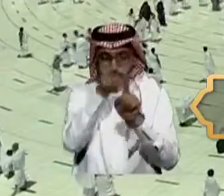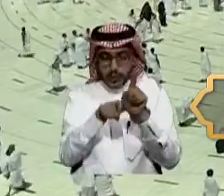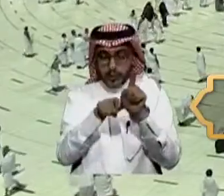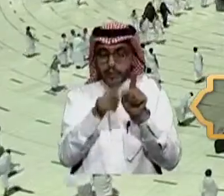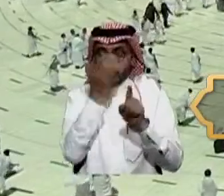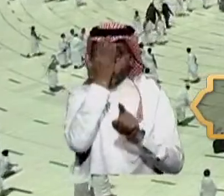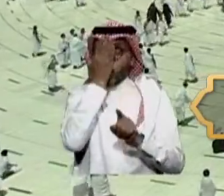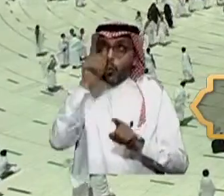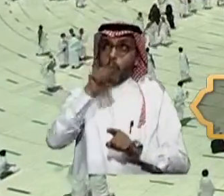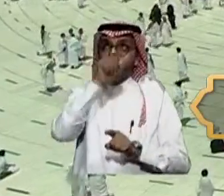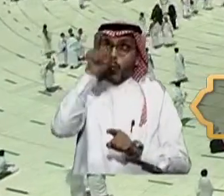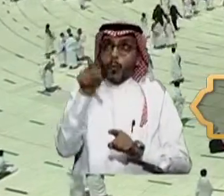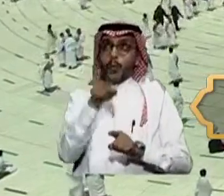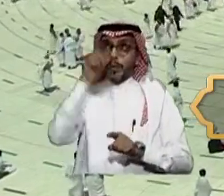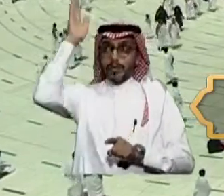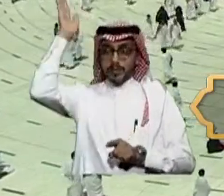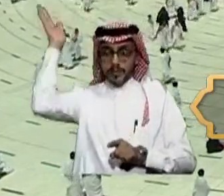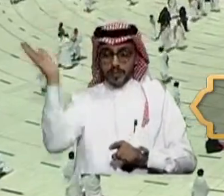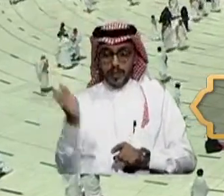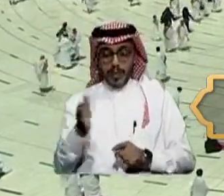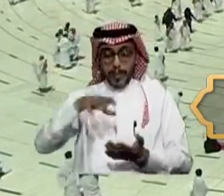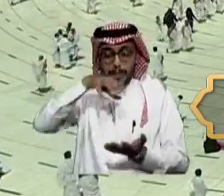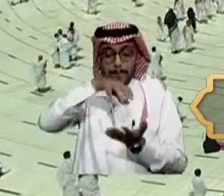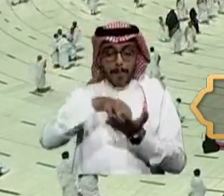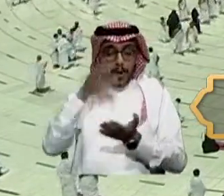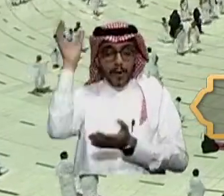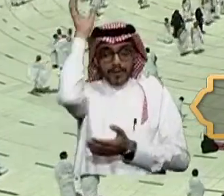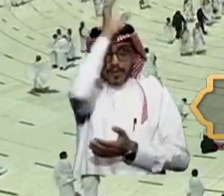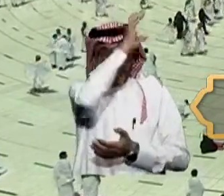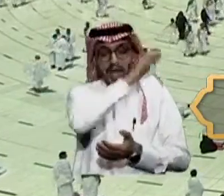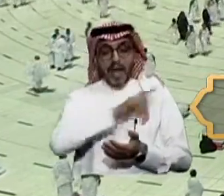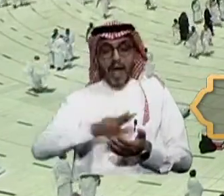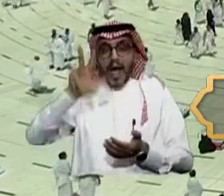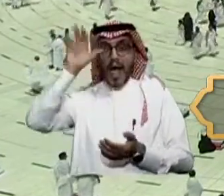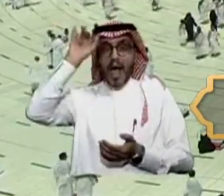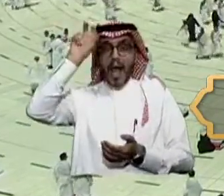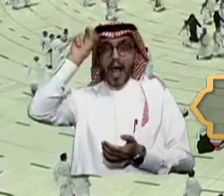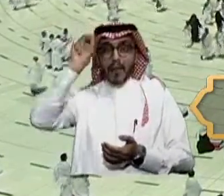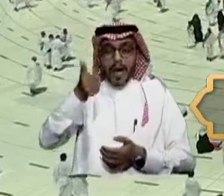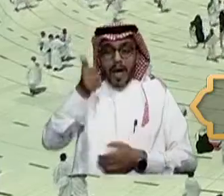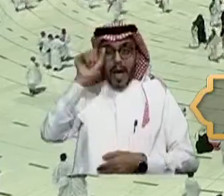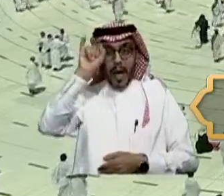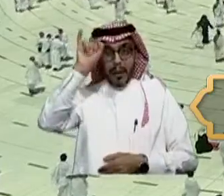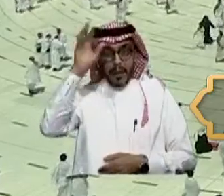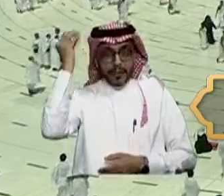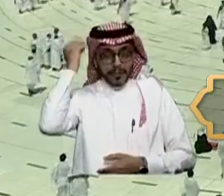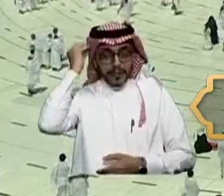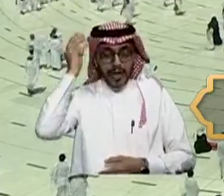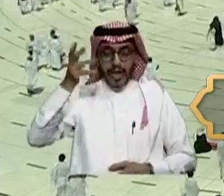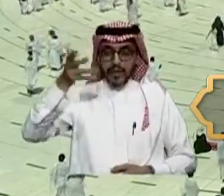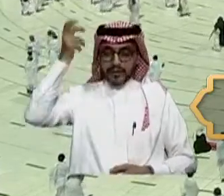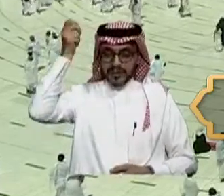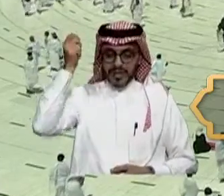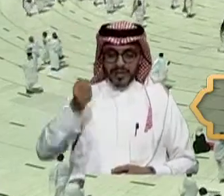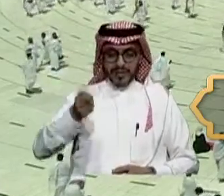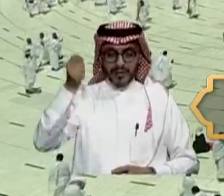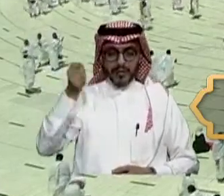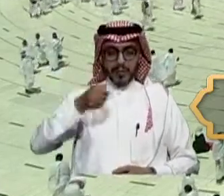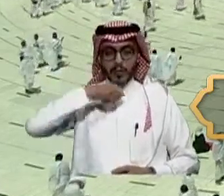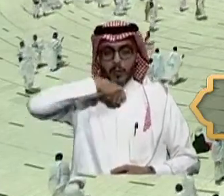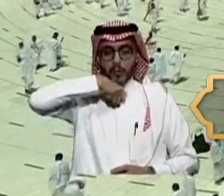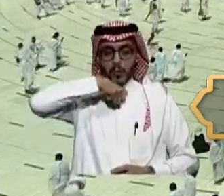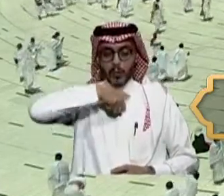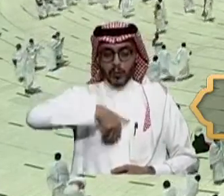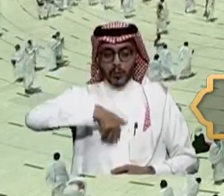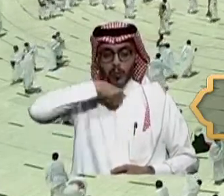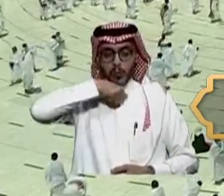الله ورسوله صاحب المقام الكريم والهدي الحكيم اللهم صل وسلم على